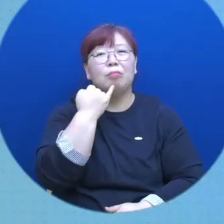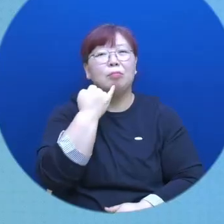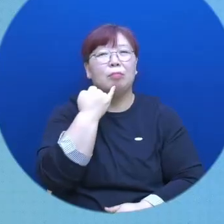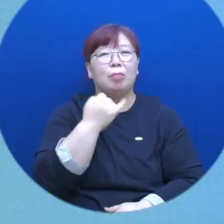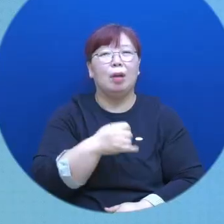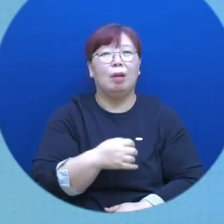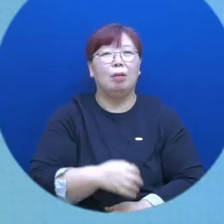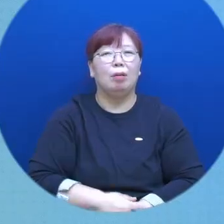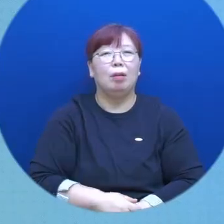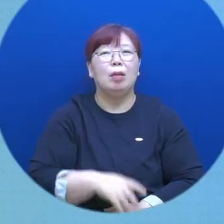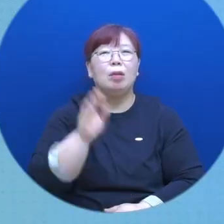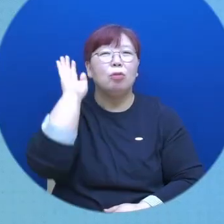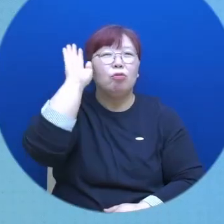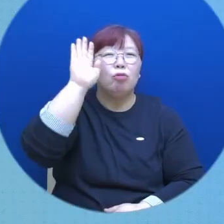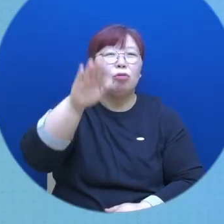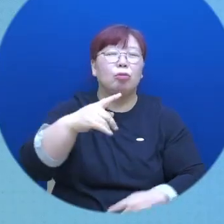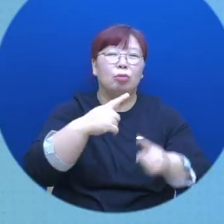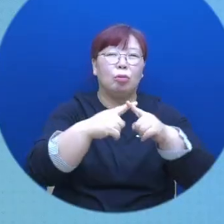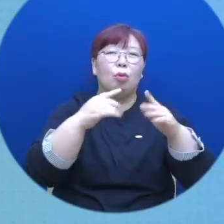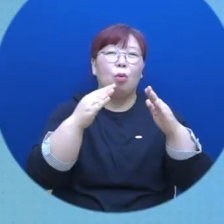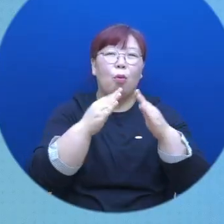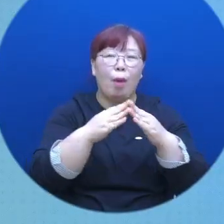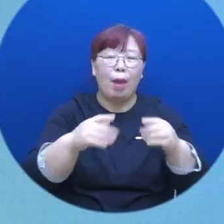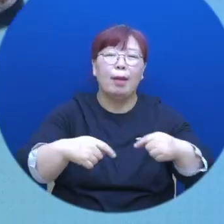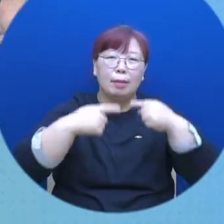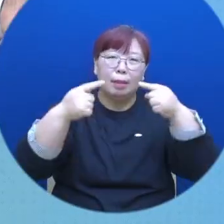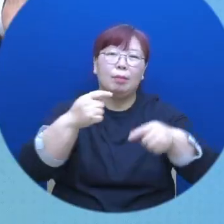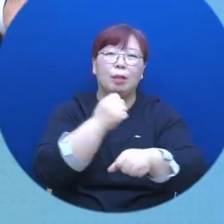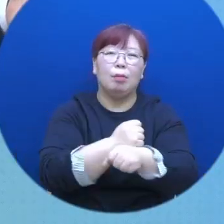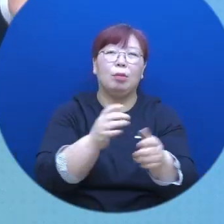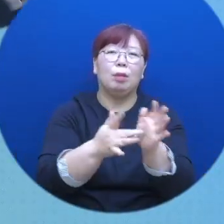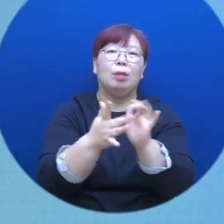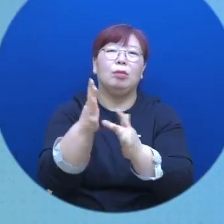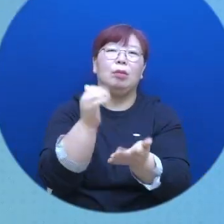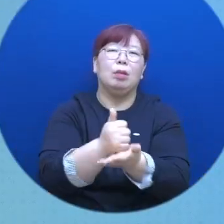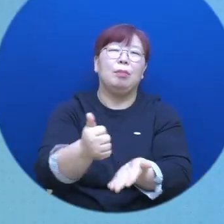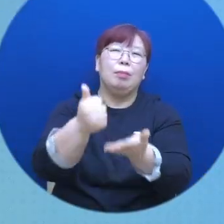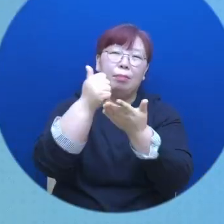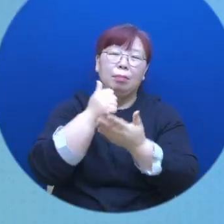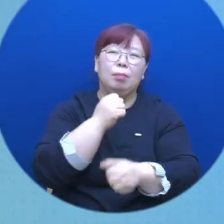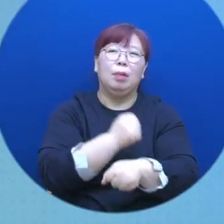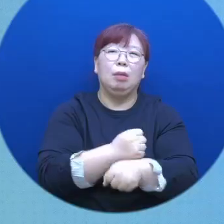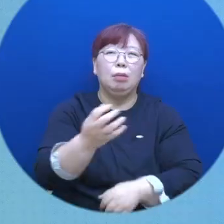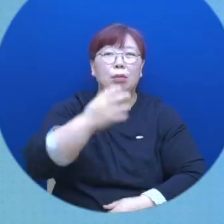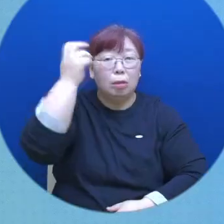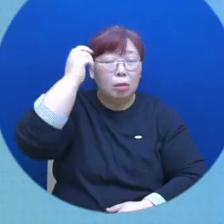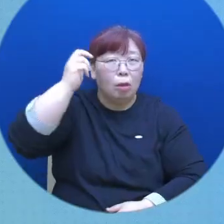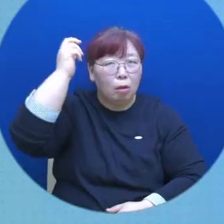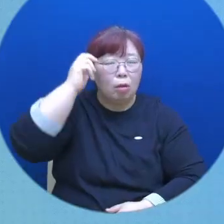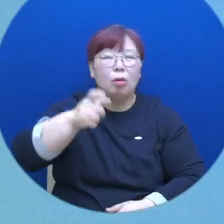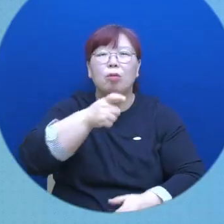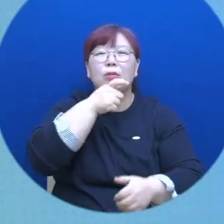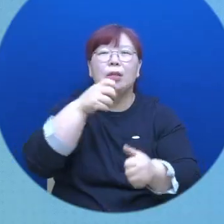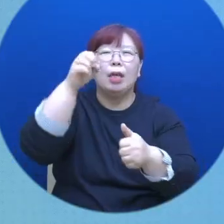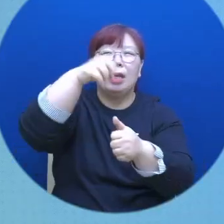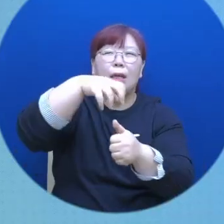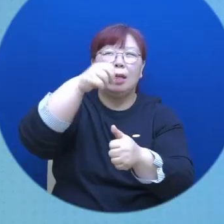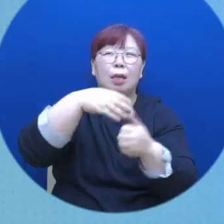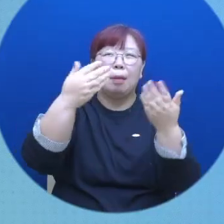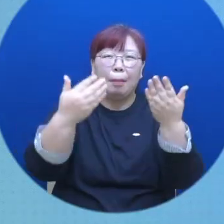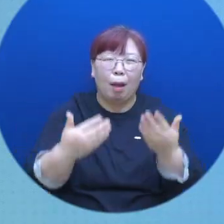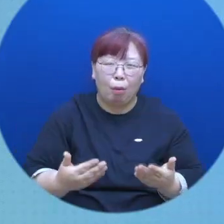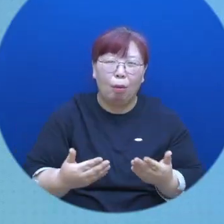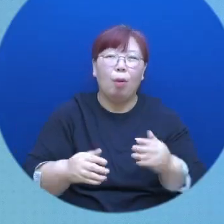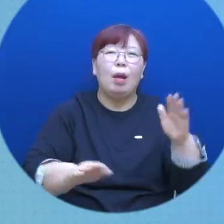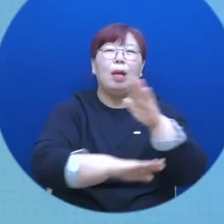그리고 교회에 출석하면서 그분이 예수를 영접하고 성령 세례도 받고 가정에